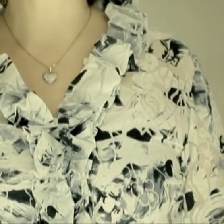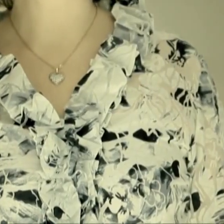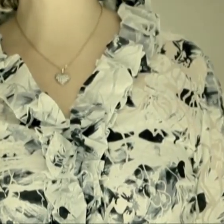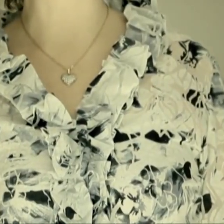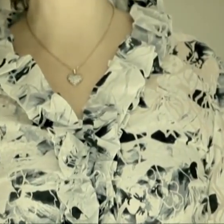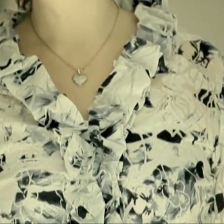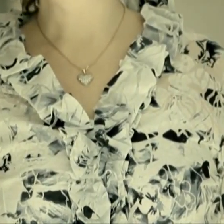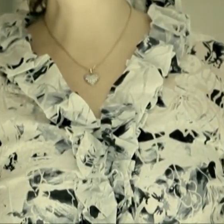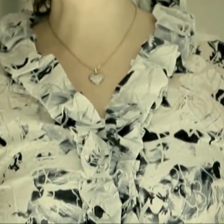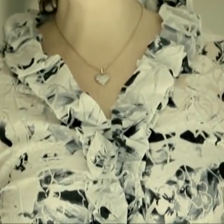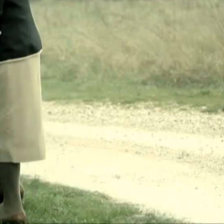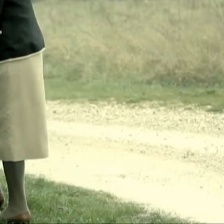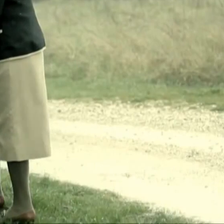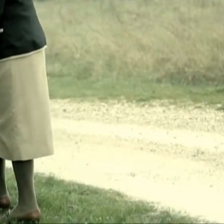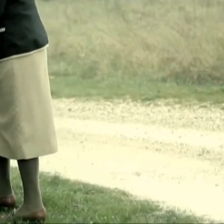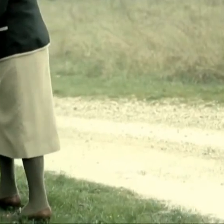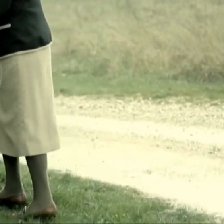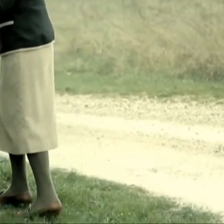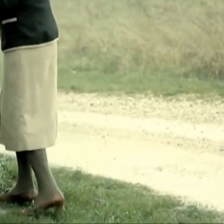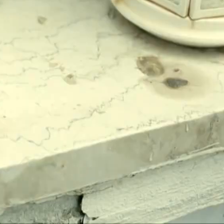Vodite nada u novi